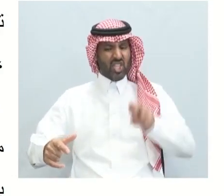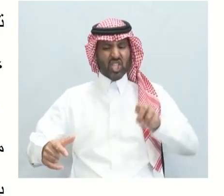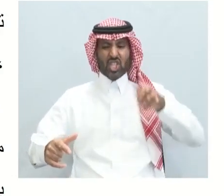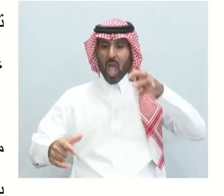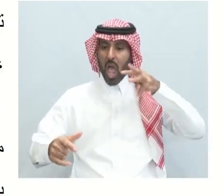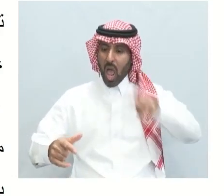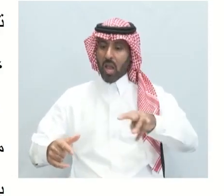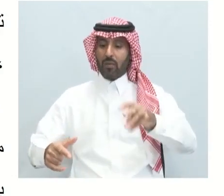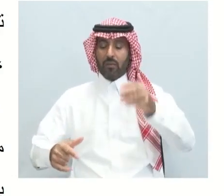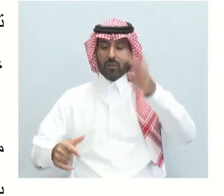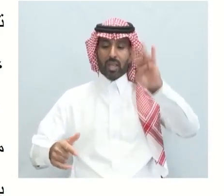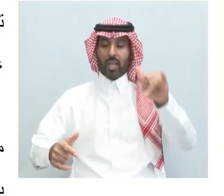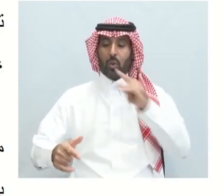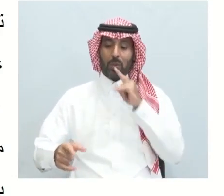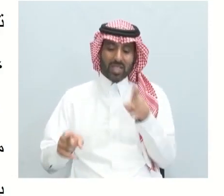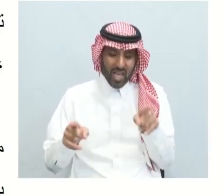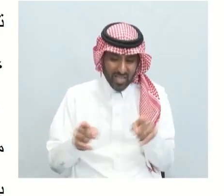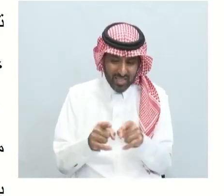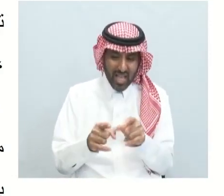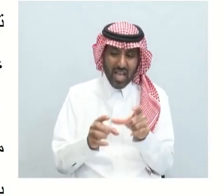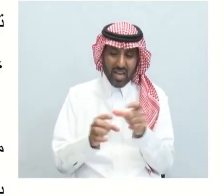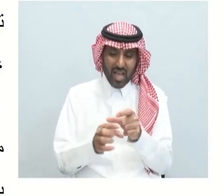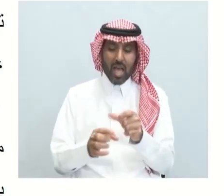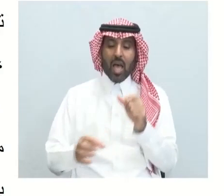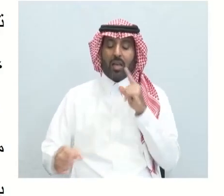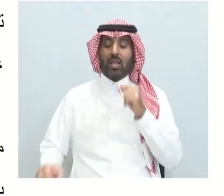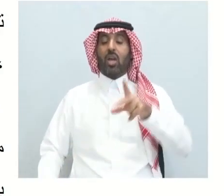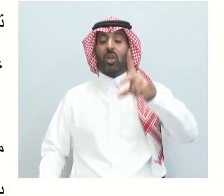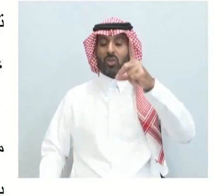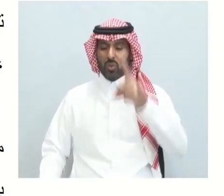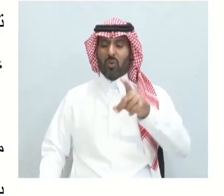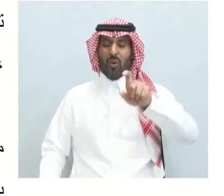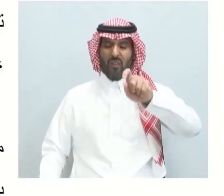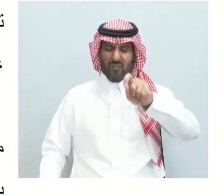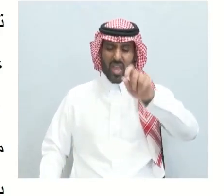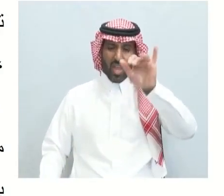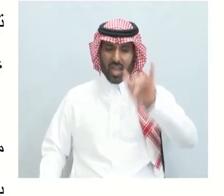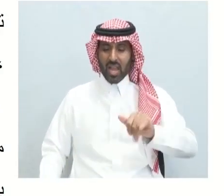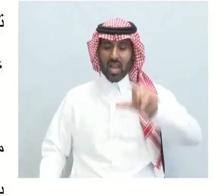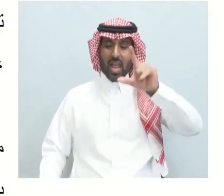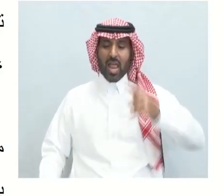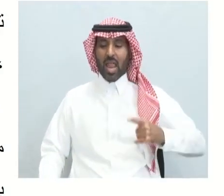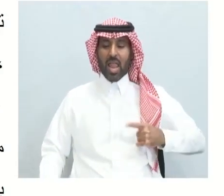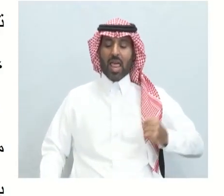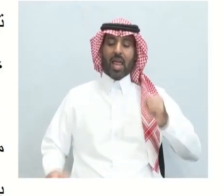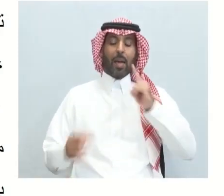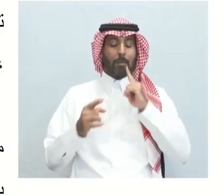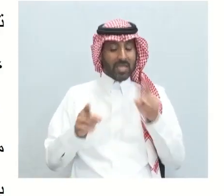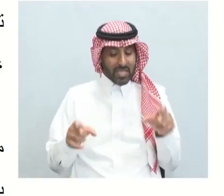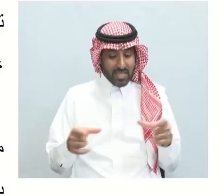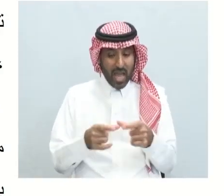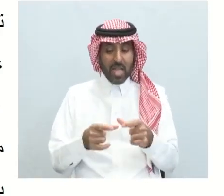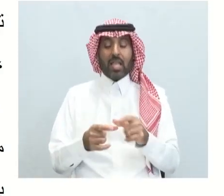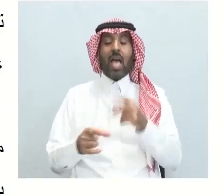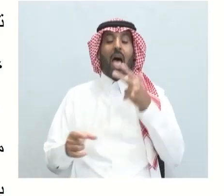مربع واصغرها حره طفيل التي تبلغ مساحتها حوالي 80